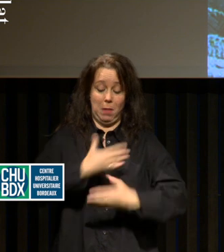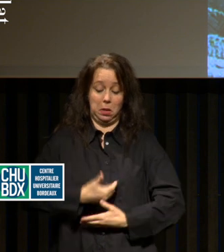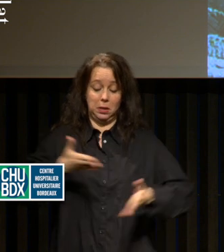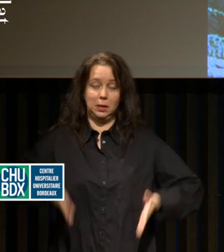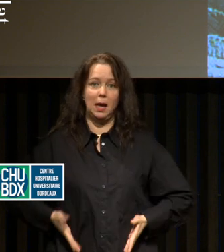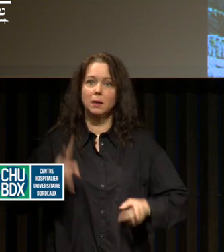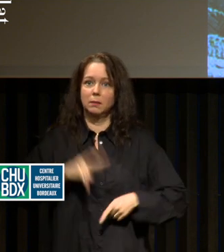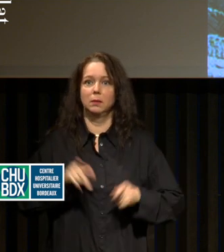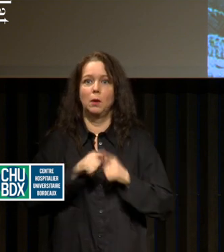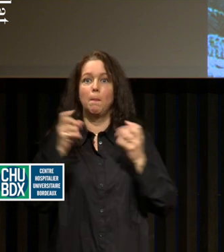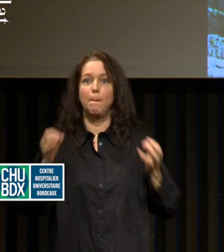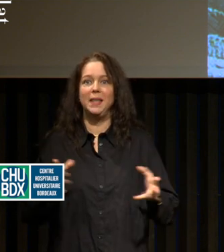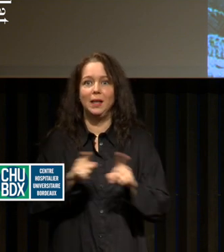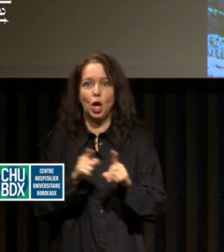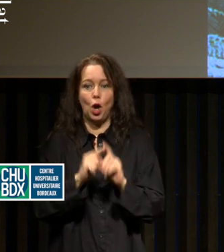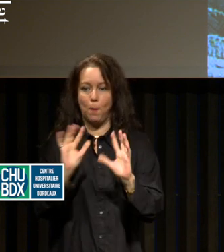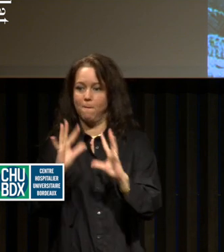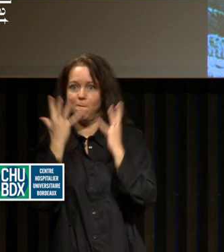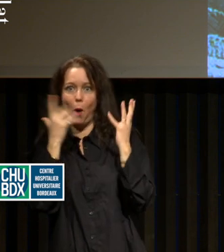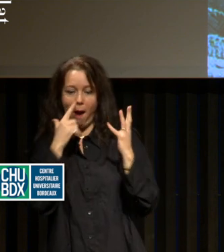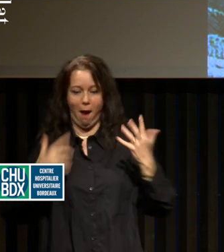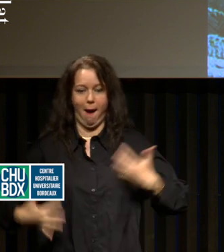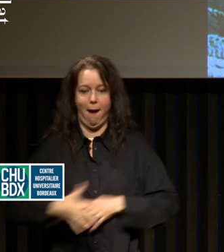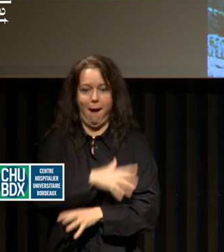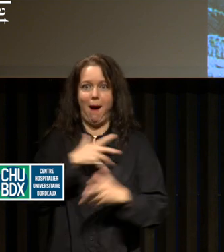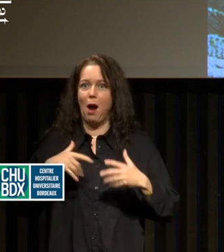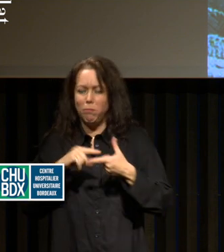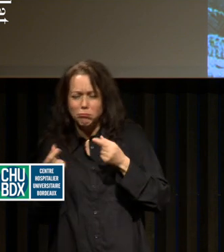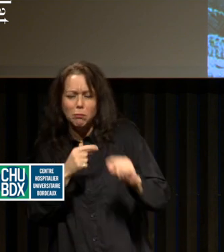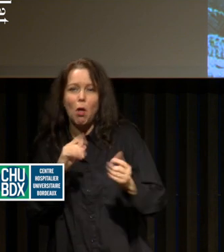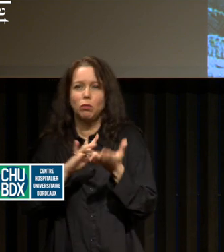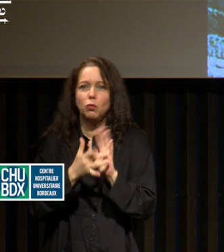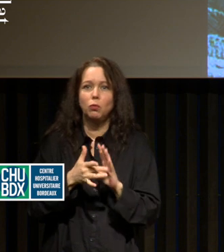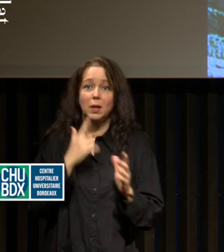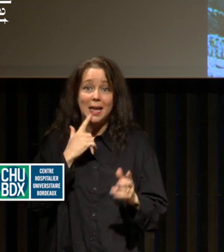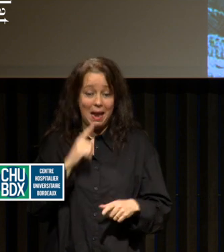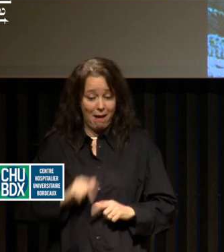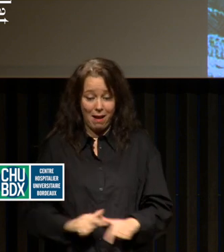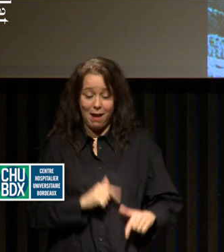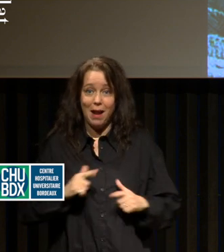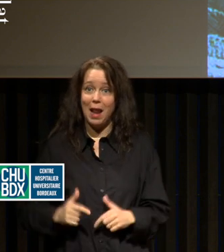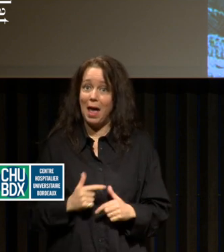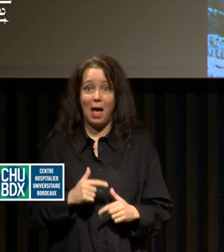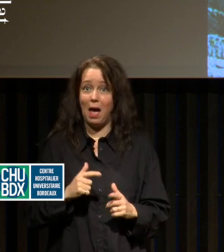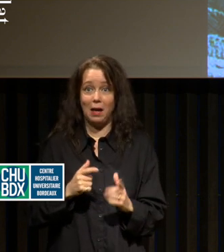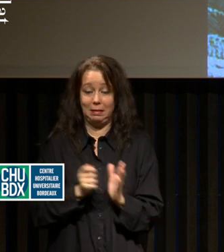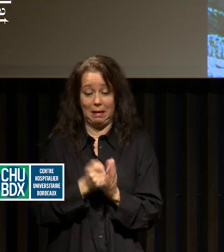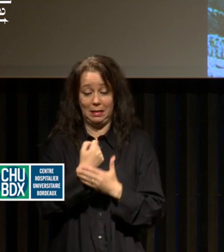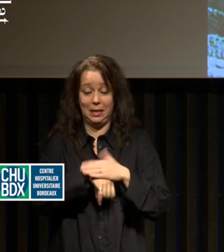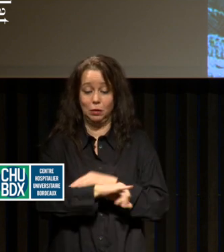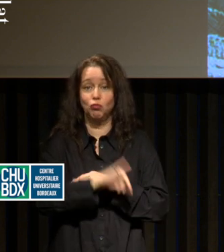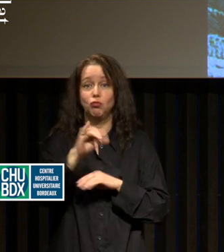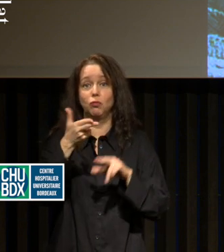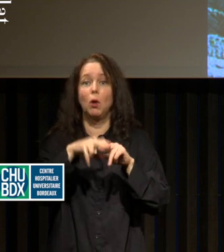écosystème complet, et qui est là, il s'implante très rapidement au cours de la vie, et qui va rester là tout au long de la vie. Alors, il y a des moments